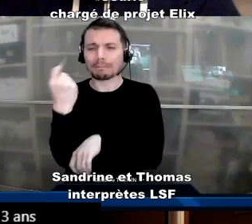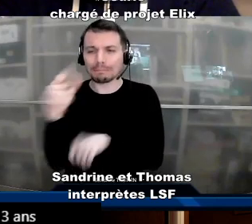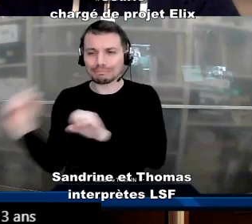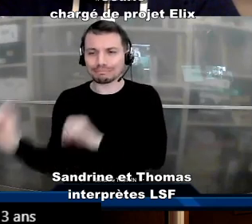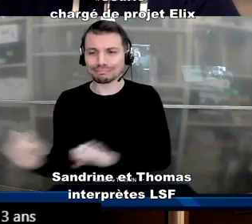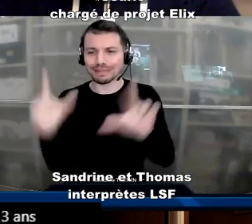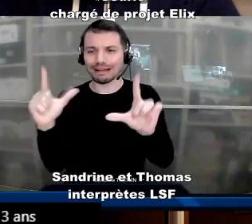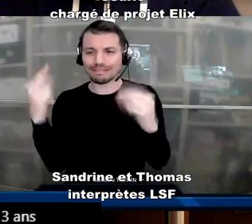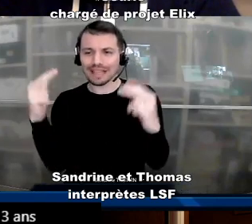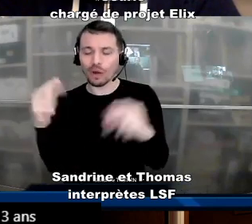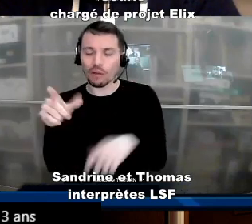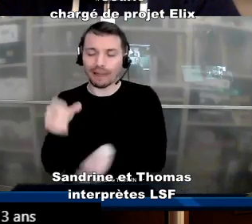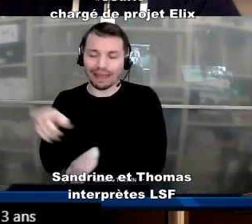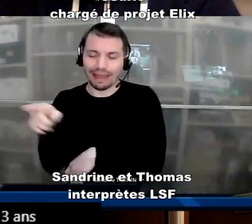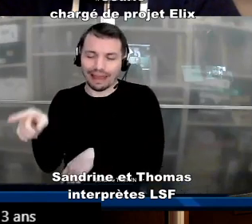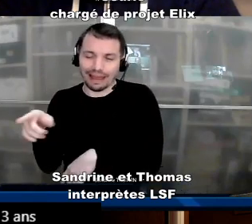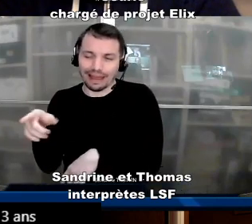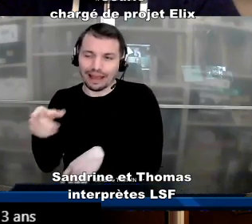hein, parce qu'il faut chercher, etc.